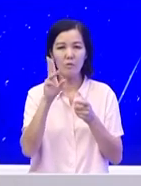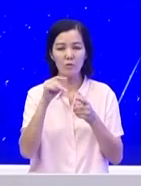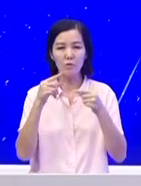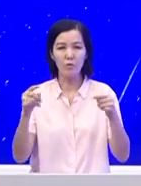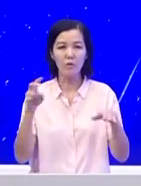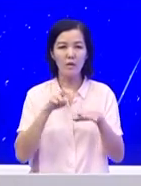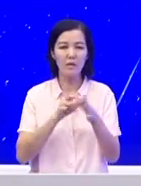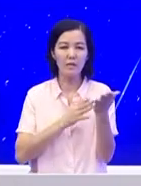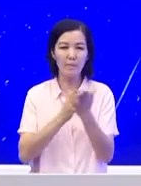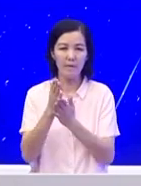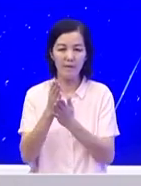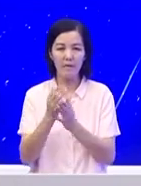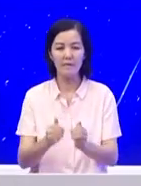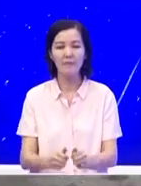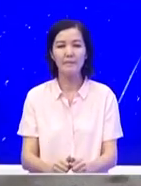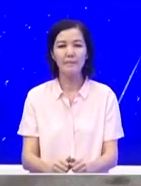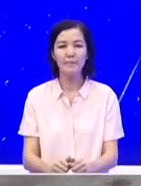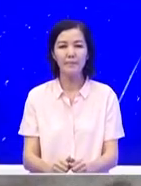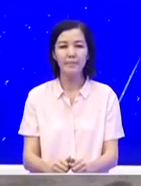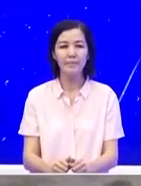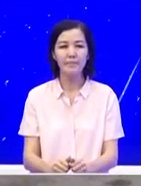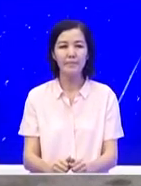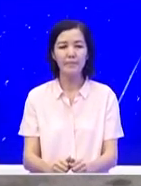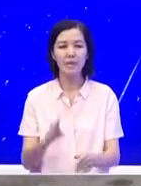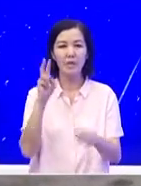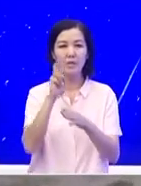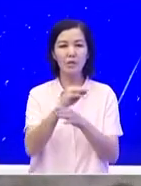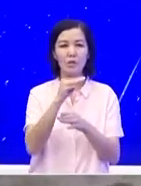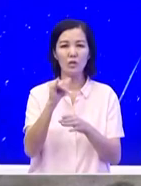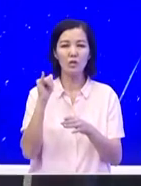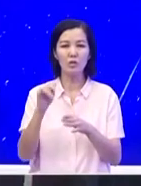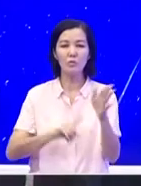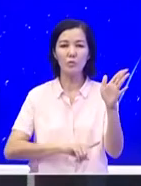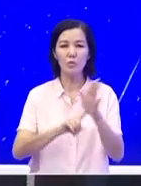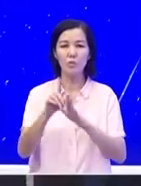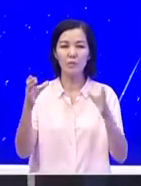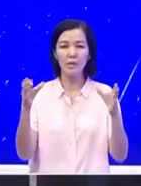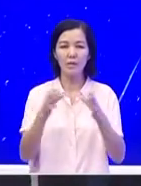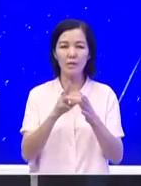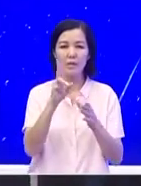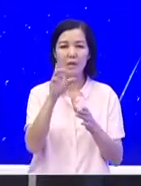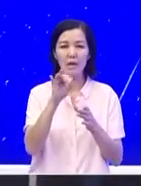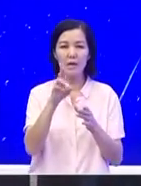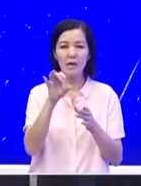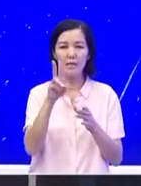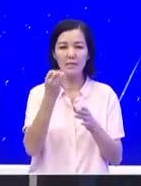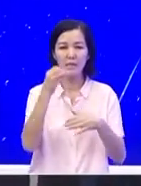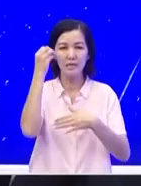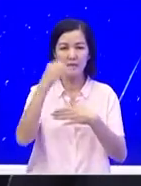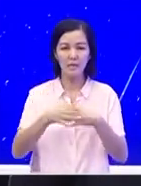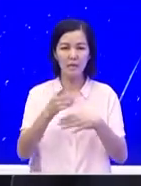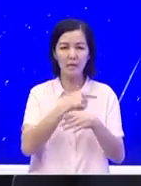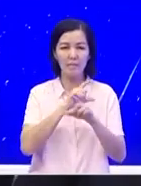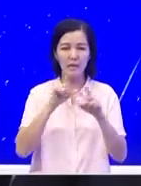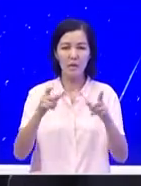других профильных направлений. Рабочий визит в ЖТСУ группа начала со знакомства с Карасайской центральной районной больницей.